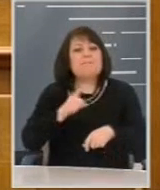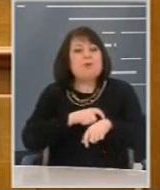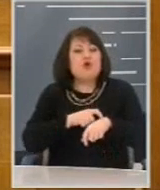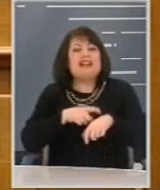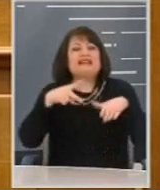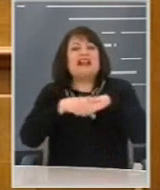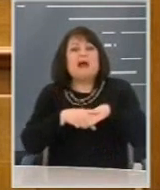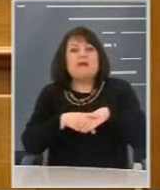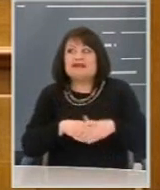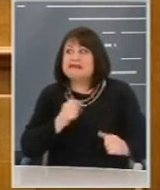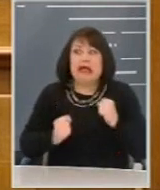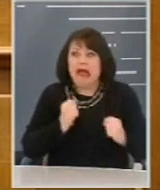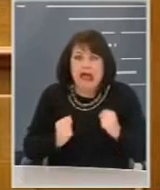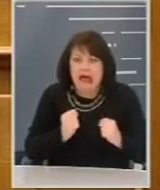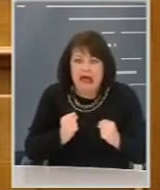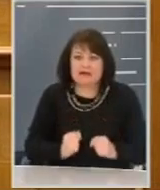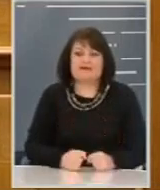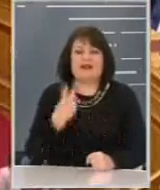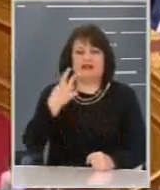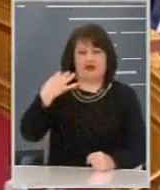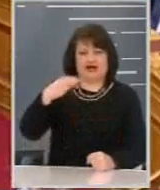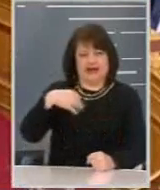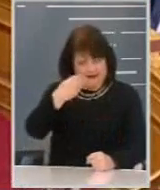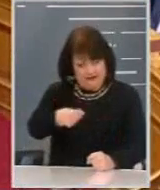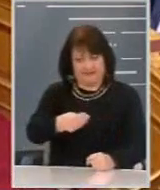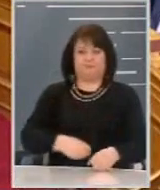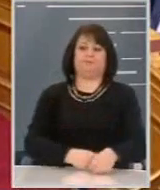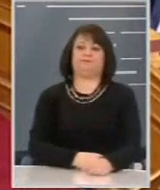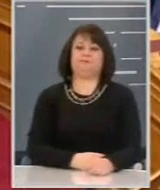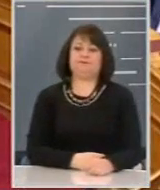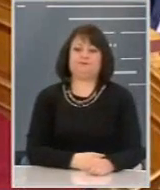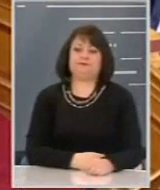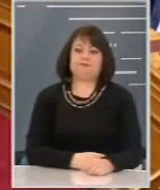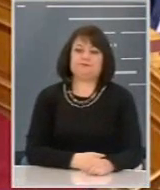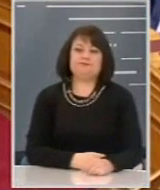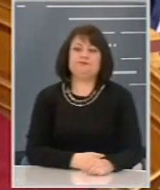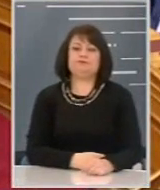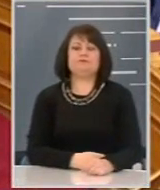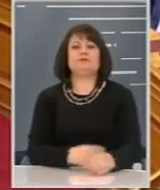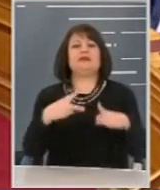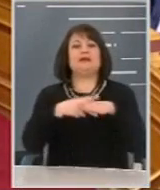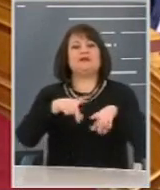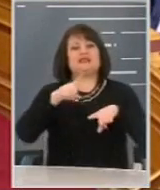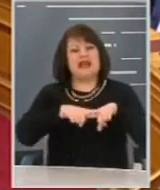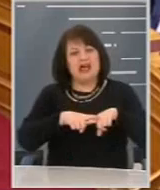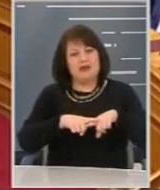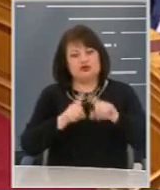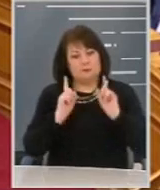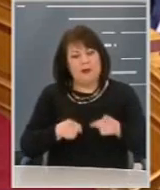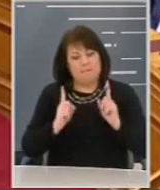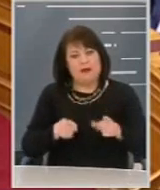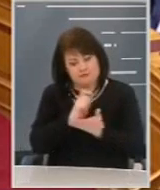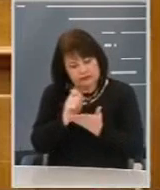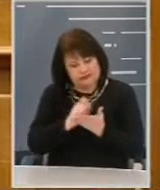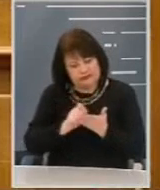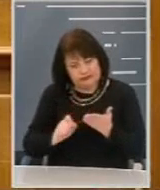τράπεζες κινήθηκαν. Είναι ένας πυκνός κατάλογος 2 σελίδων. Παρακαλώ, κύριε συνάδελφε, μπορείτε να τον πάρετε. Πολλά πορίσματα της Τράπεζης Ελλάδος συντάχθηκαν μετά